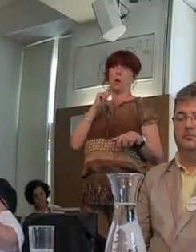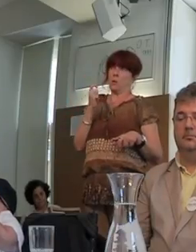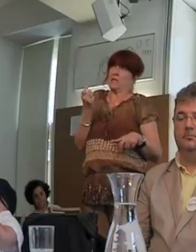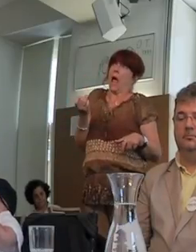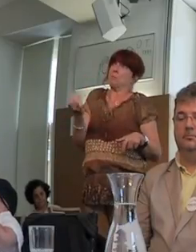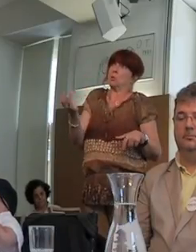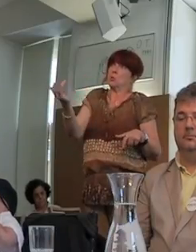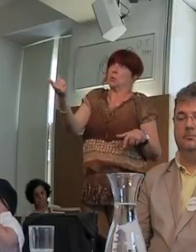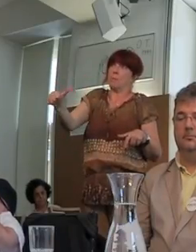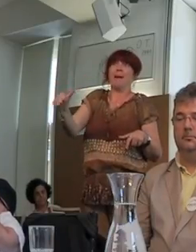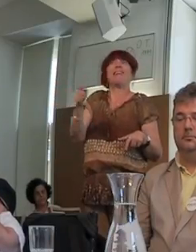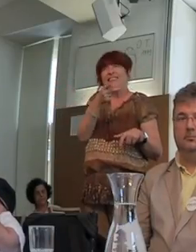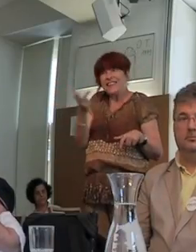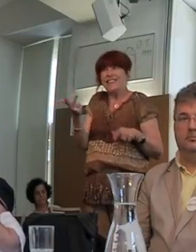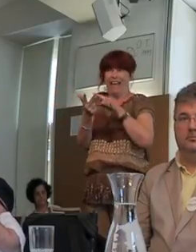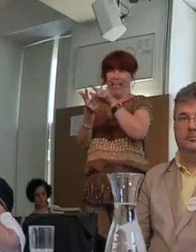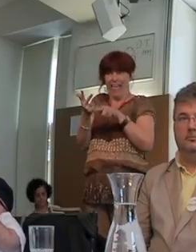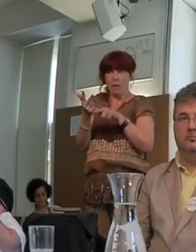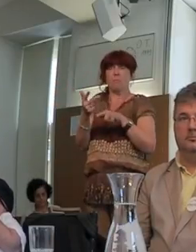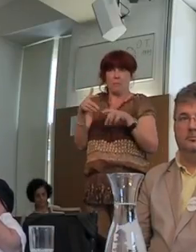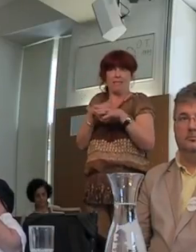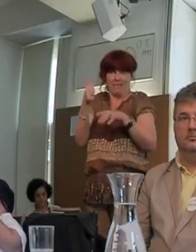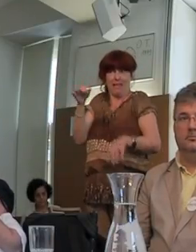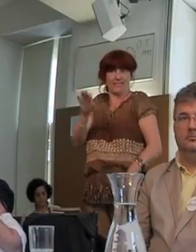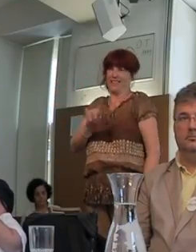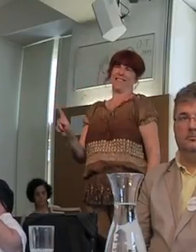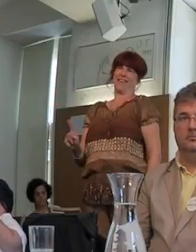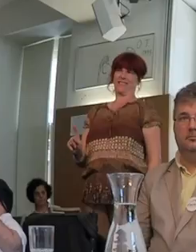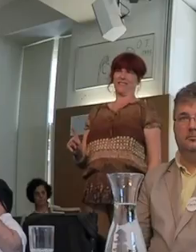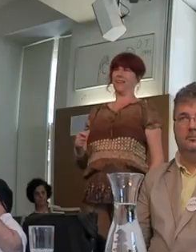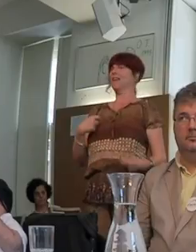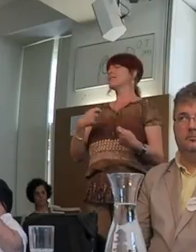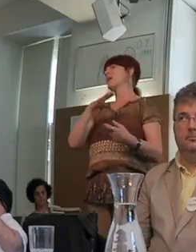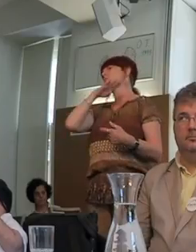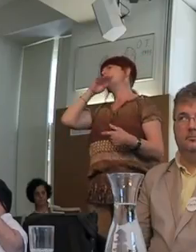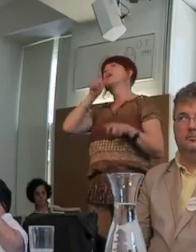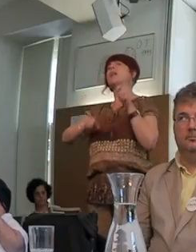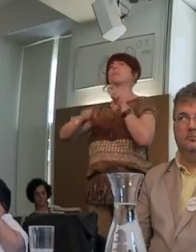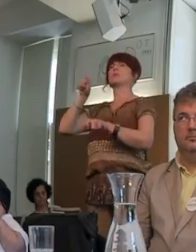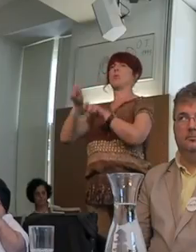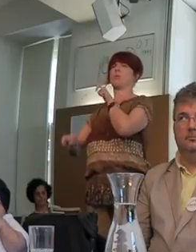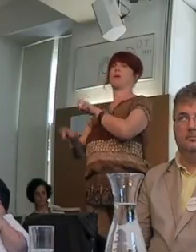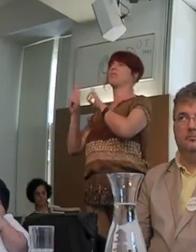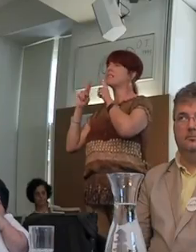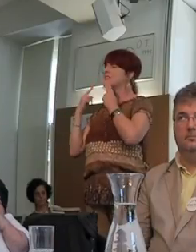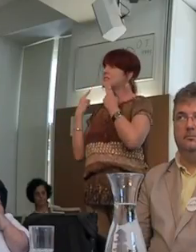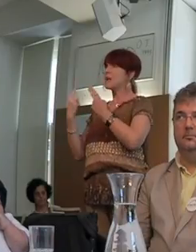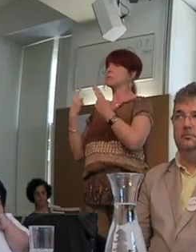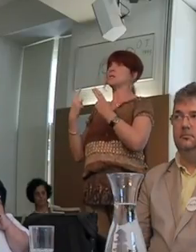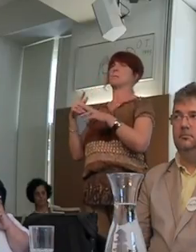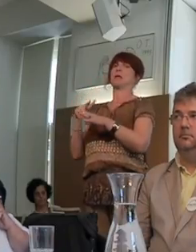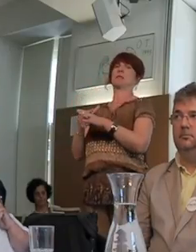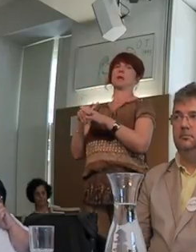Menschen gäbe, der behindert ist. Dem ist sicher nicht so. Es gibt viele, viele, viele Menschen, die Sie da